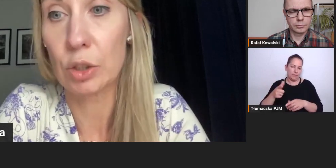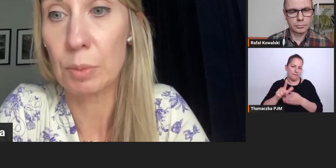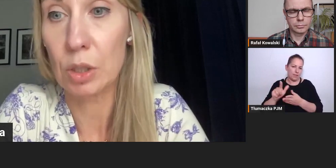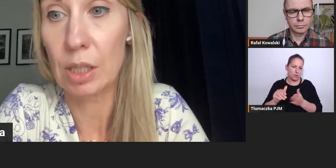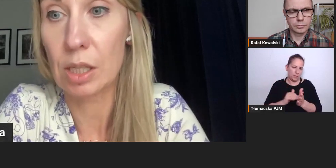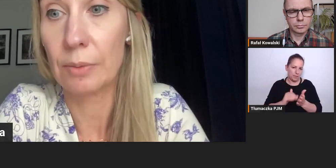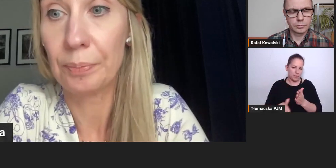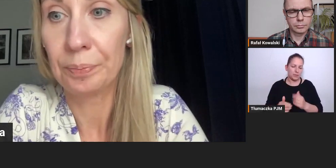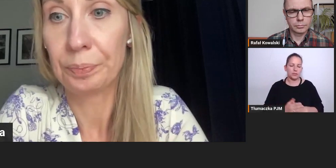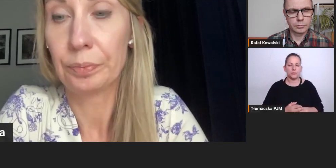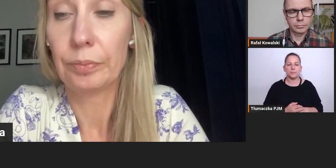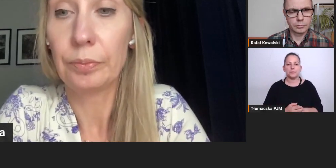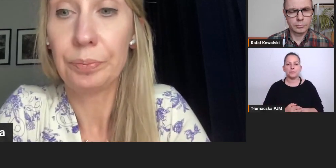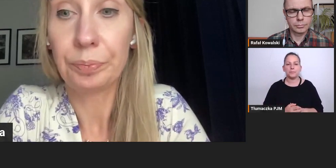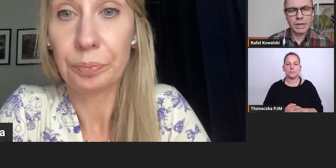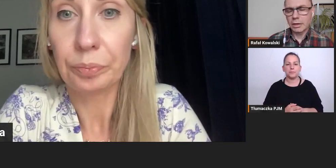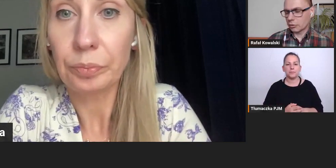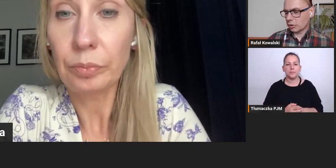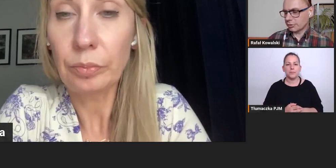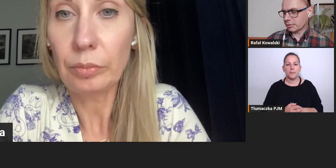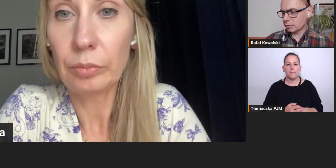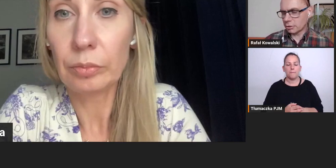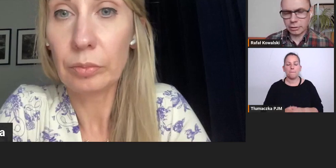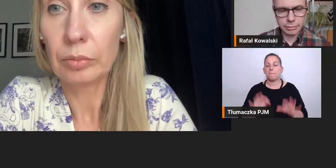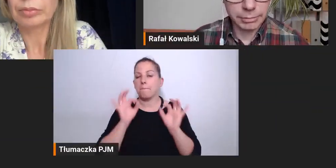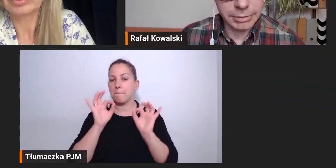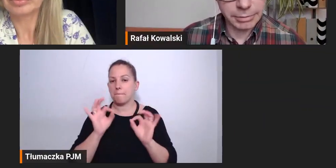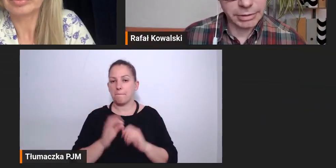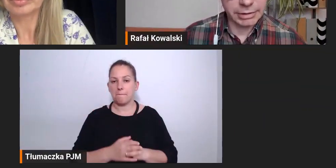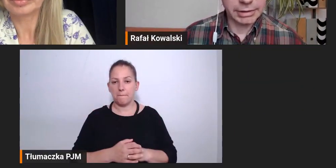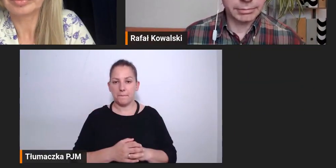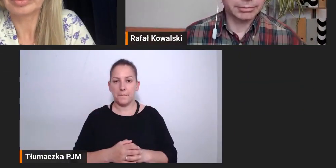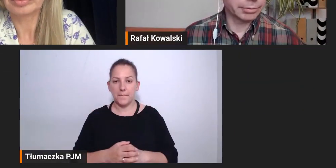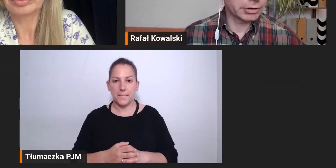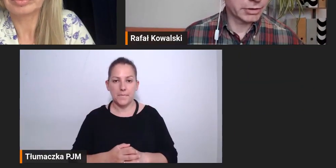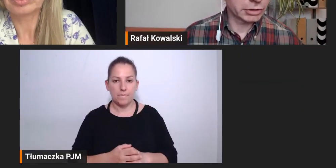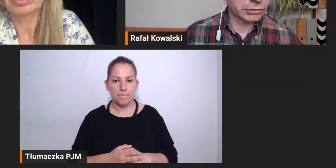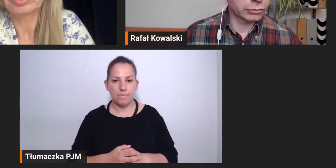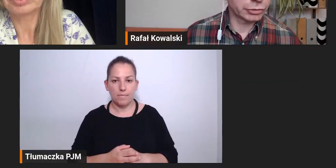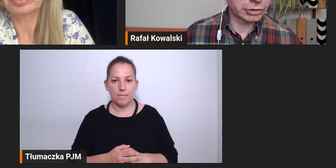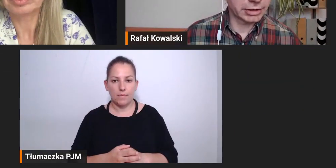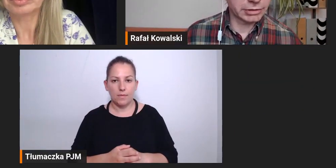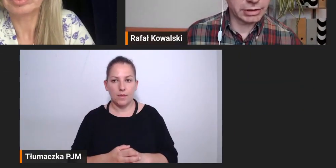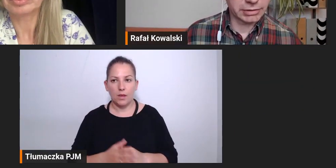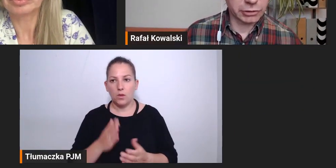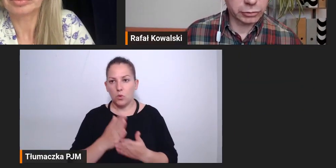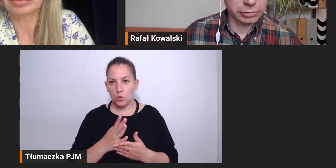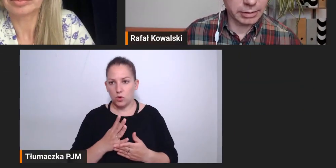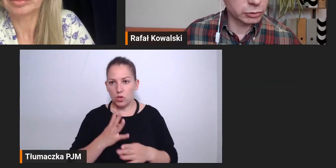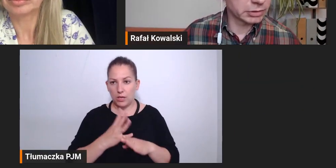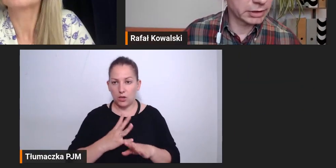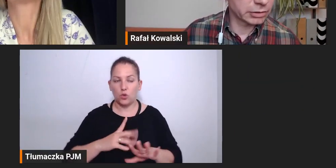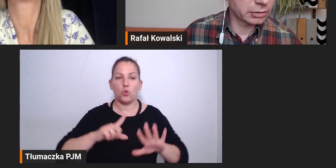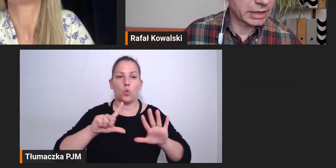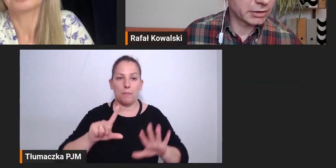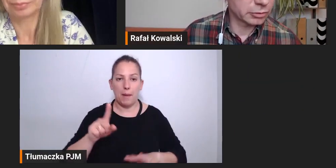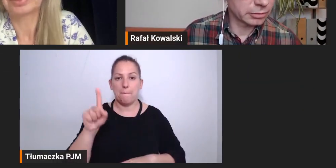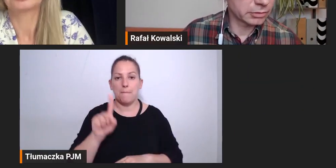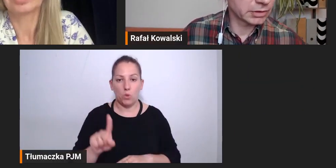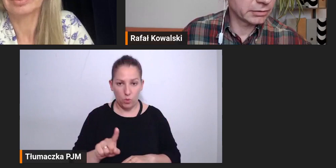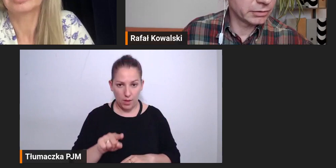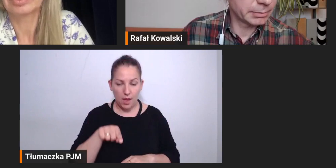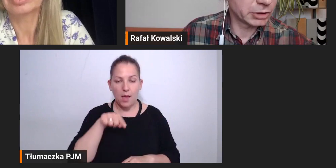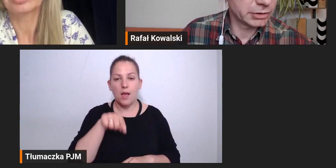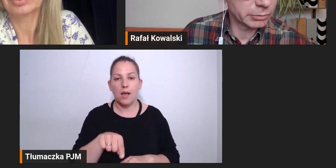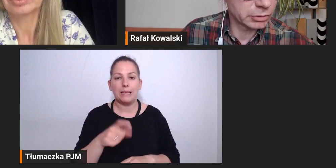czyli te 12 miesięcy. Dobrze, to ponieważ jest już 47 minuta naszego live'a, to